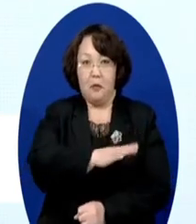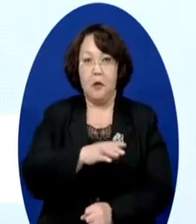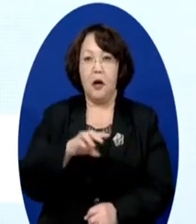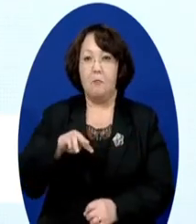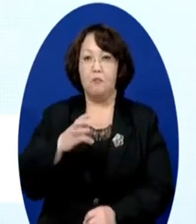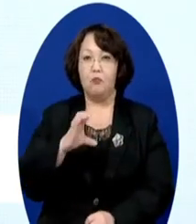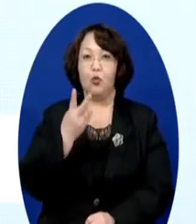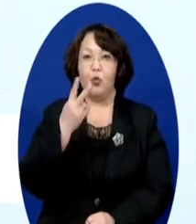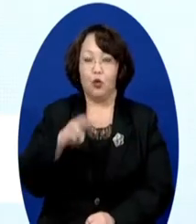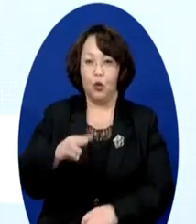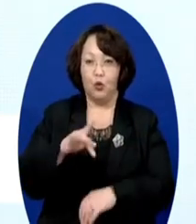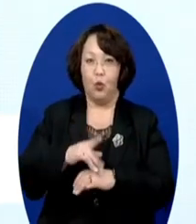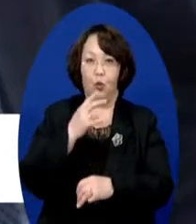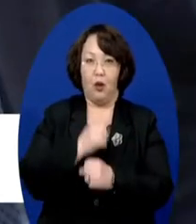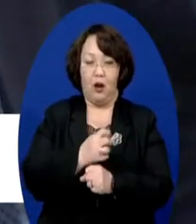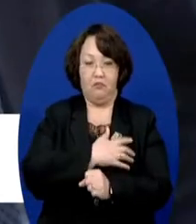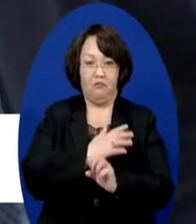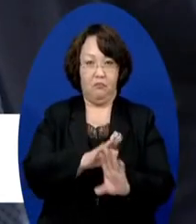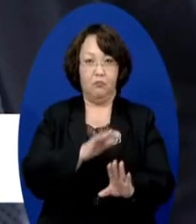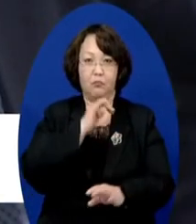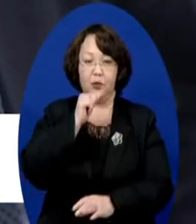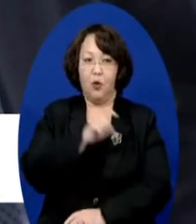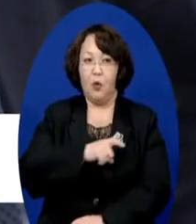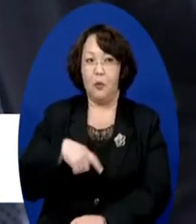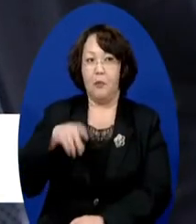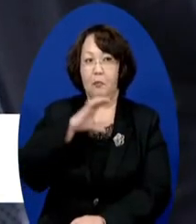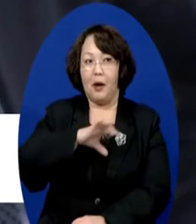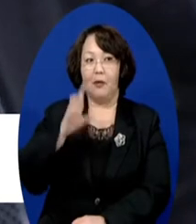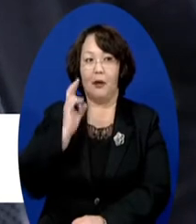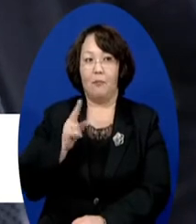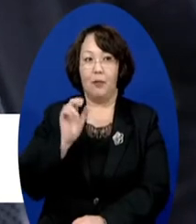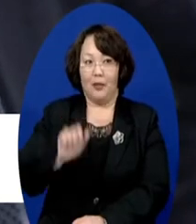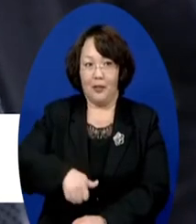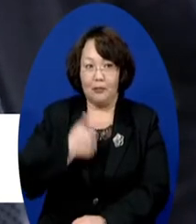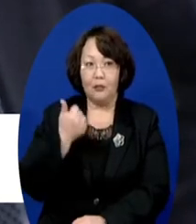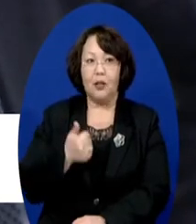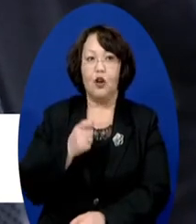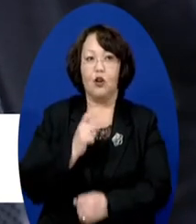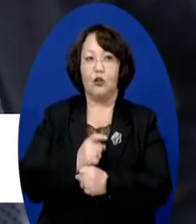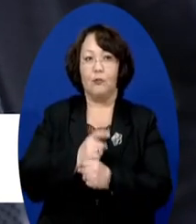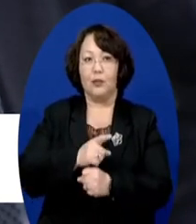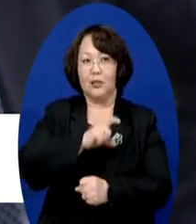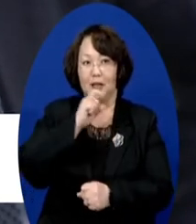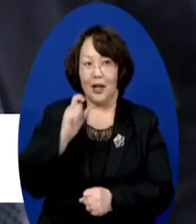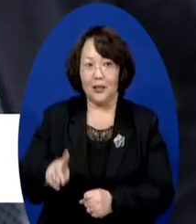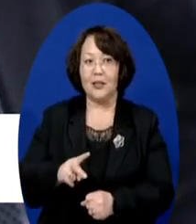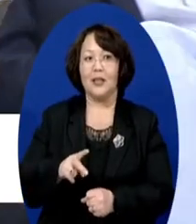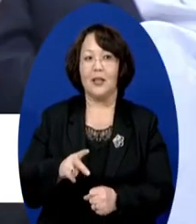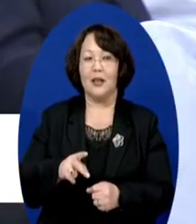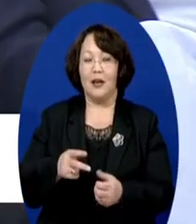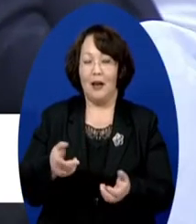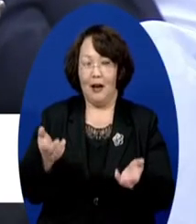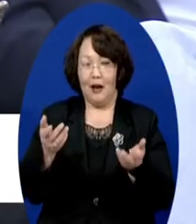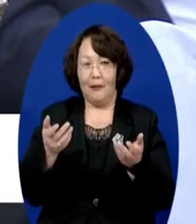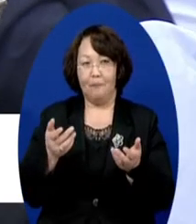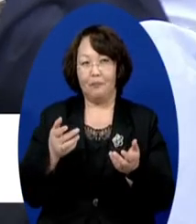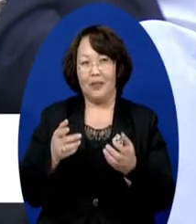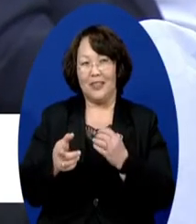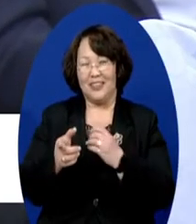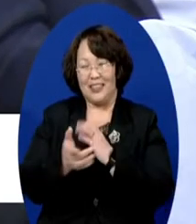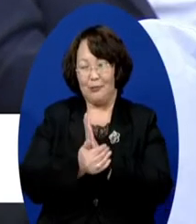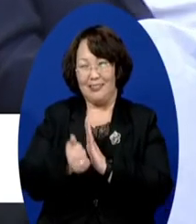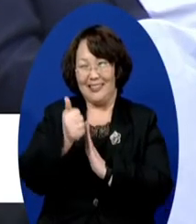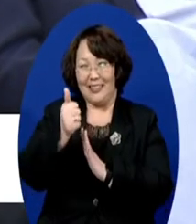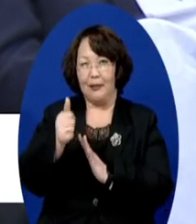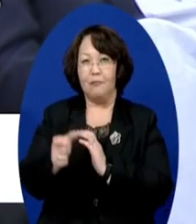сургалт үйлдвэрлэлийн төвүүдийн үүрэг бишээ. Үүнд хувийн хөвшлийн компаниуд ч идэвхтэй оролцож хөдөлмөрийн зах зээлийн эрэлтэд нийцсэн чадварлаг